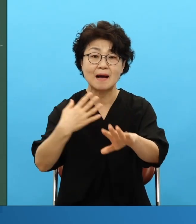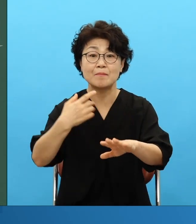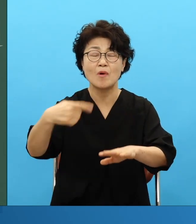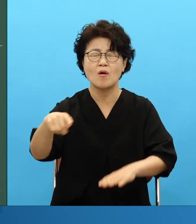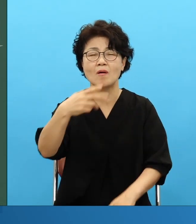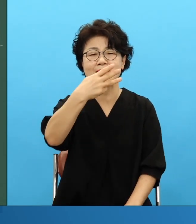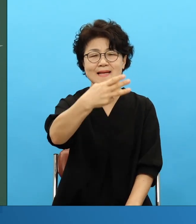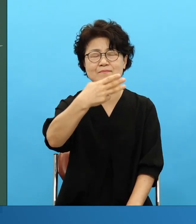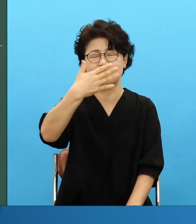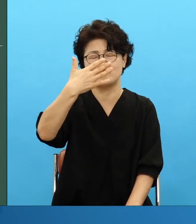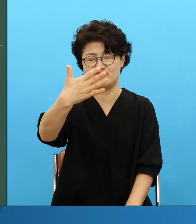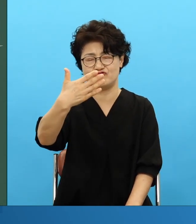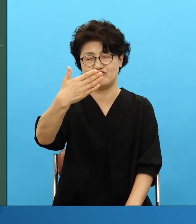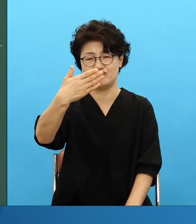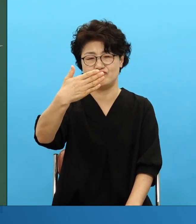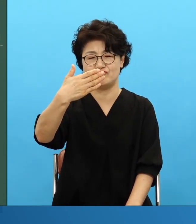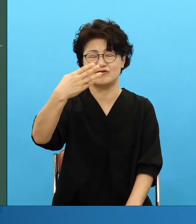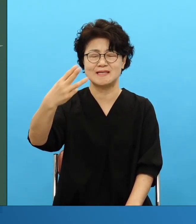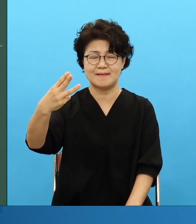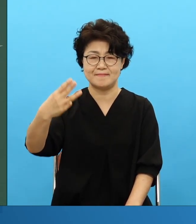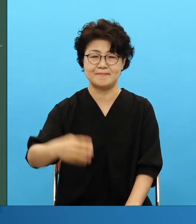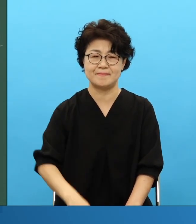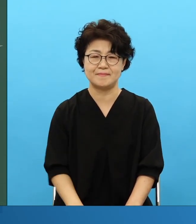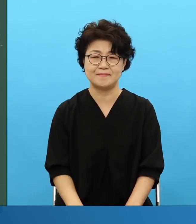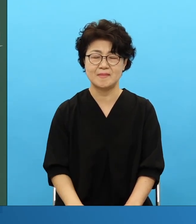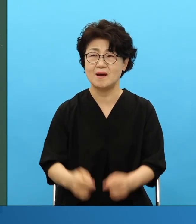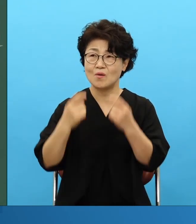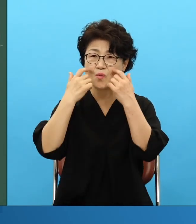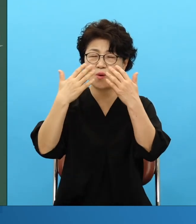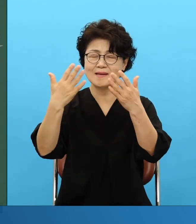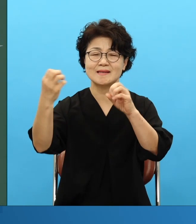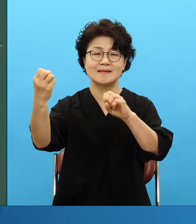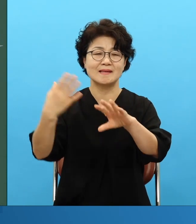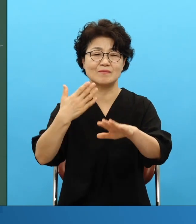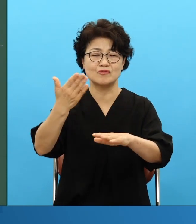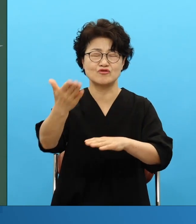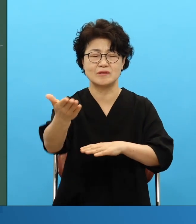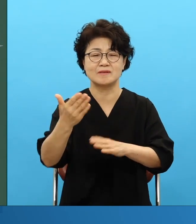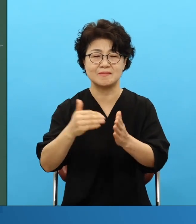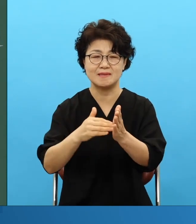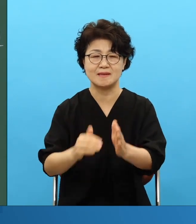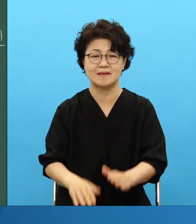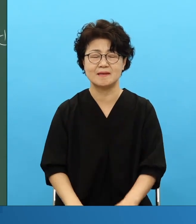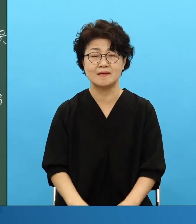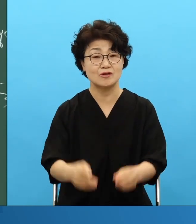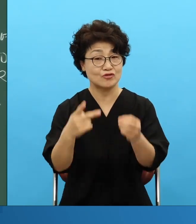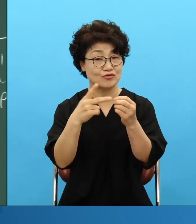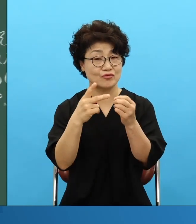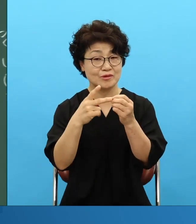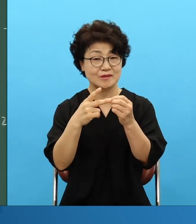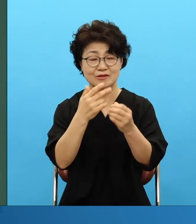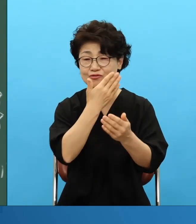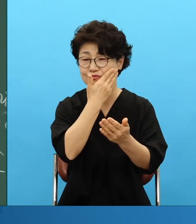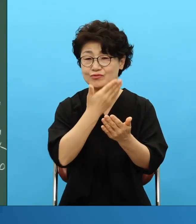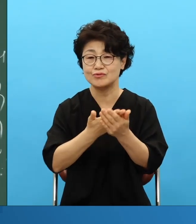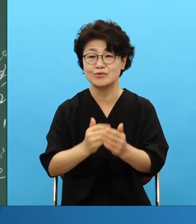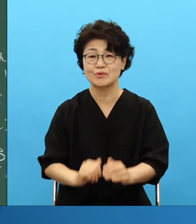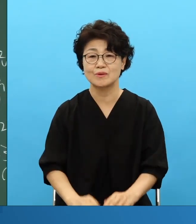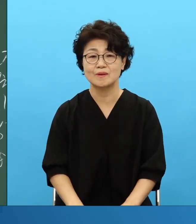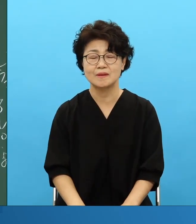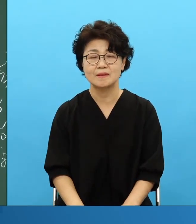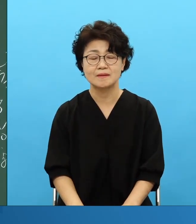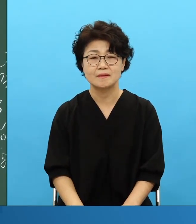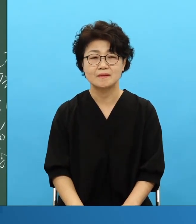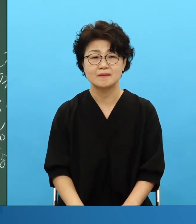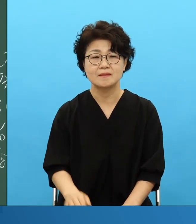답을 주었습니다. This is the sure answer. 두 번째 게 굉장히 중요해요. The second thing is very important. 여러분이 이